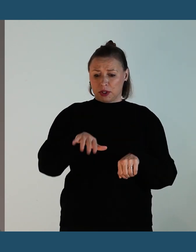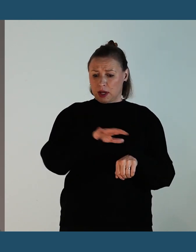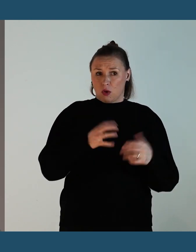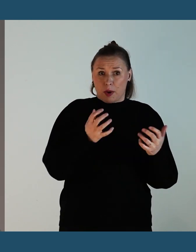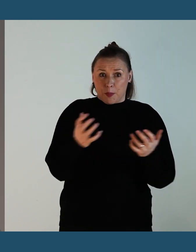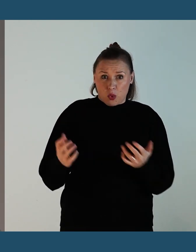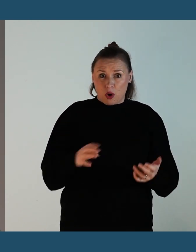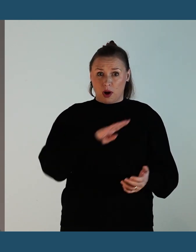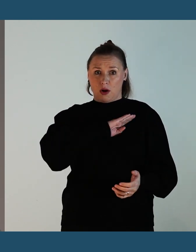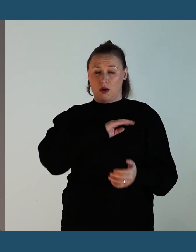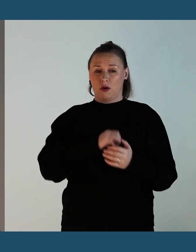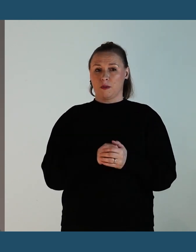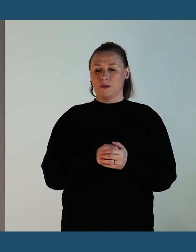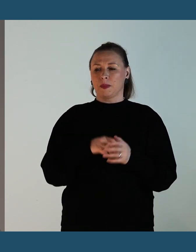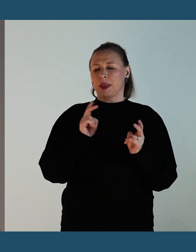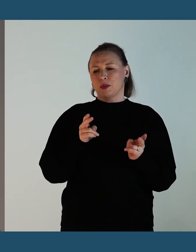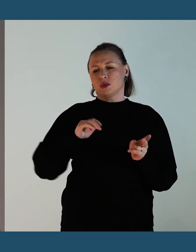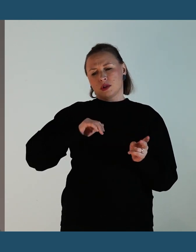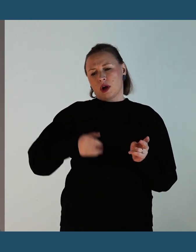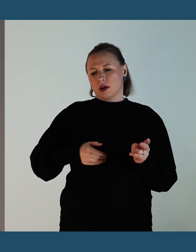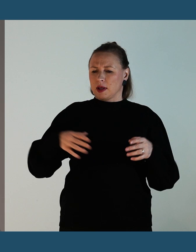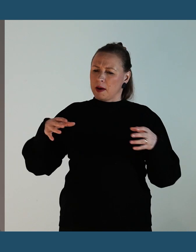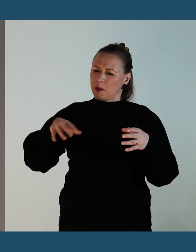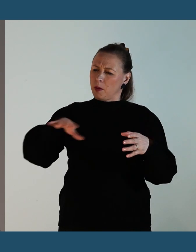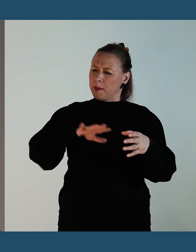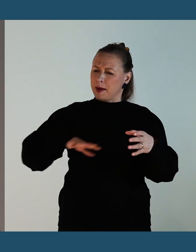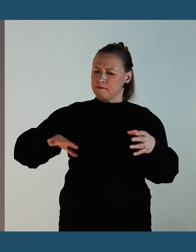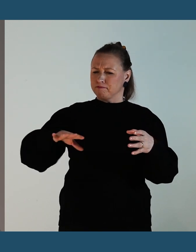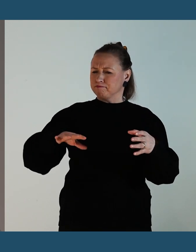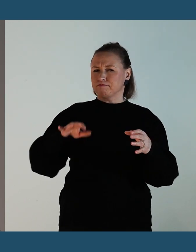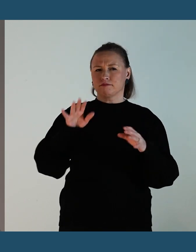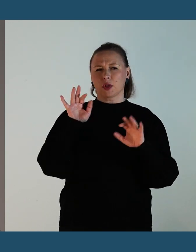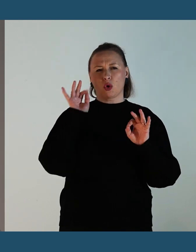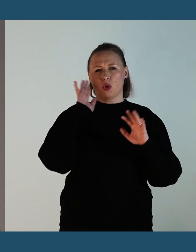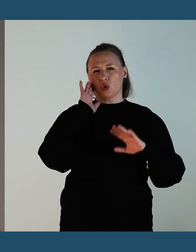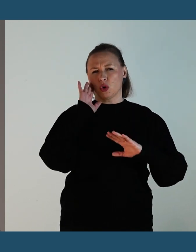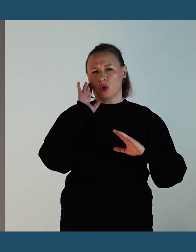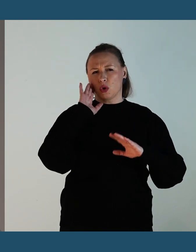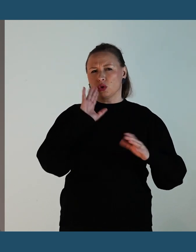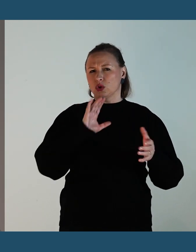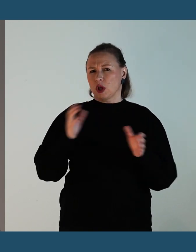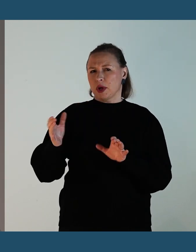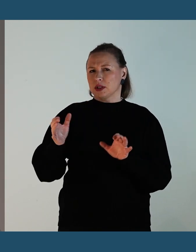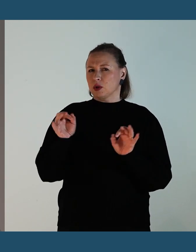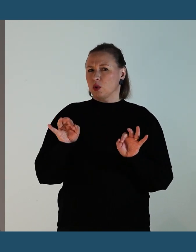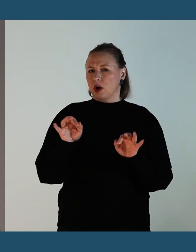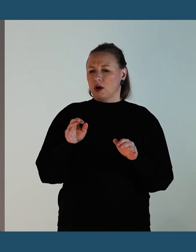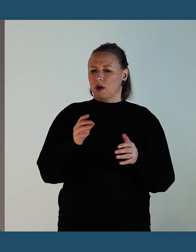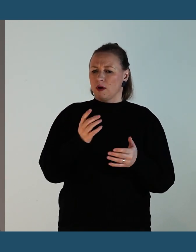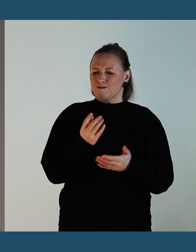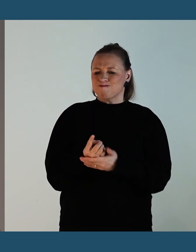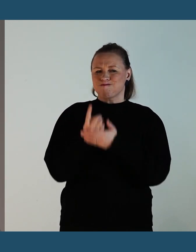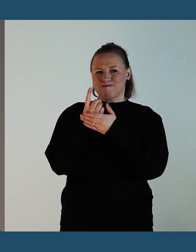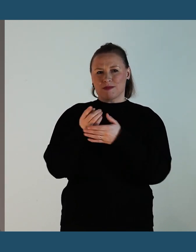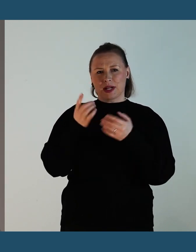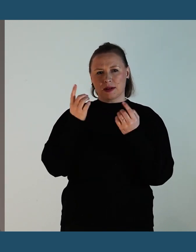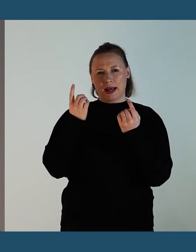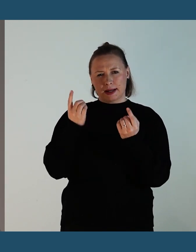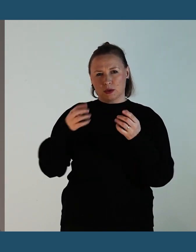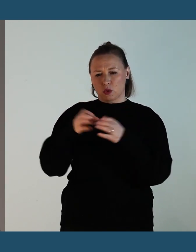Ja myöskin ehkä sitten nämä naiset nimenomaisesti ottaa tuossa kotouttamisessa ihan erityisryhmäksi, niin että heidät saadaan mukaan tähän